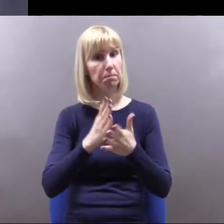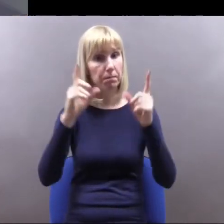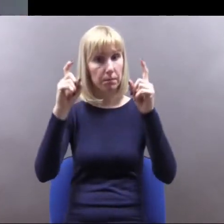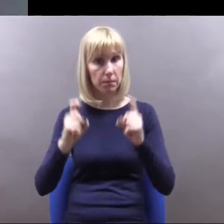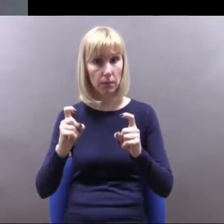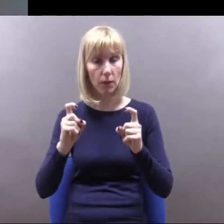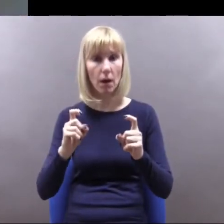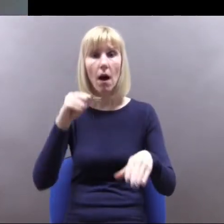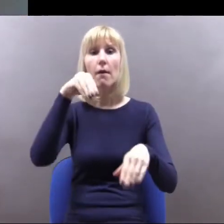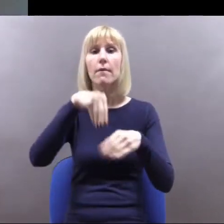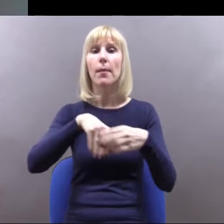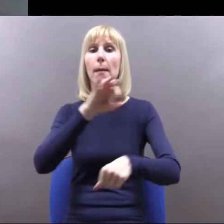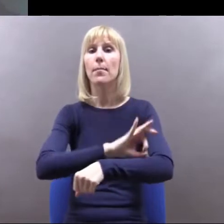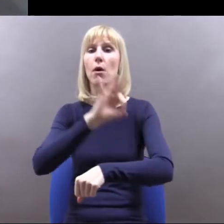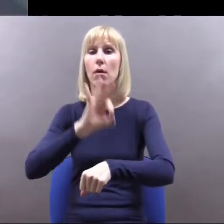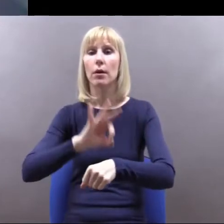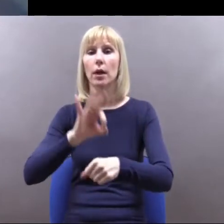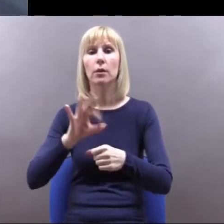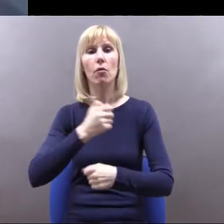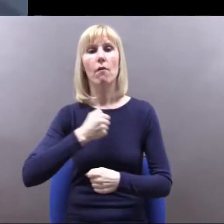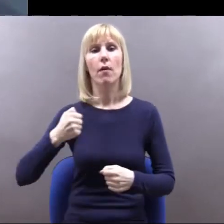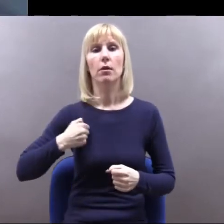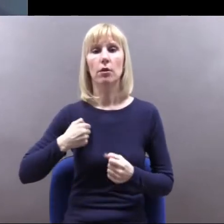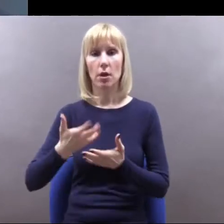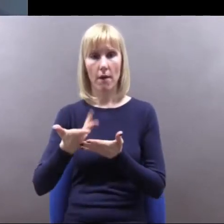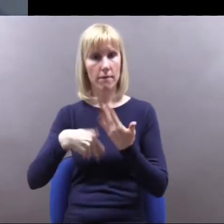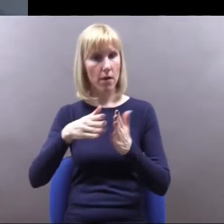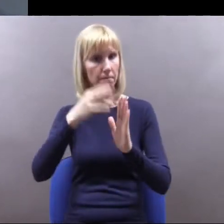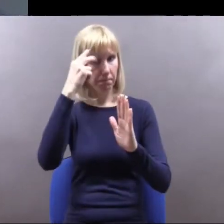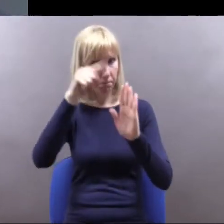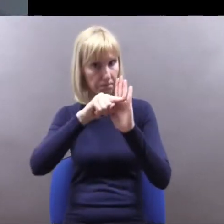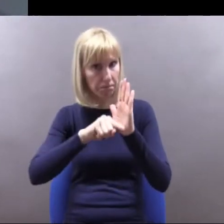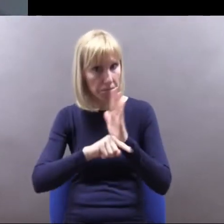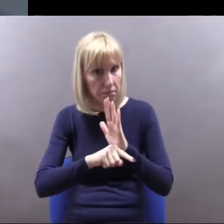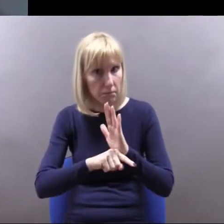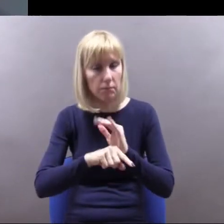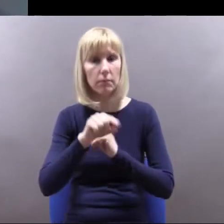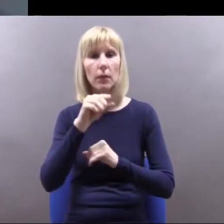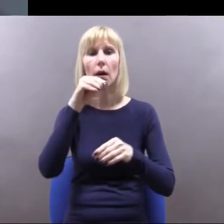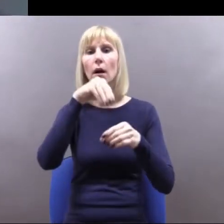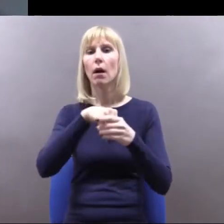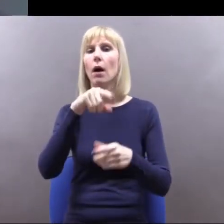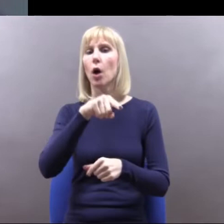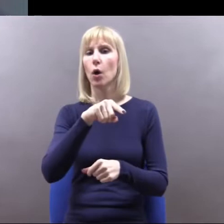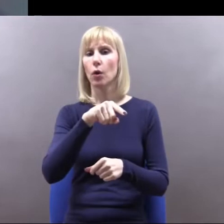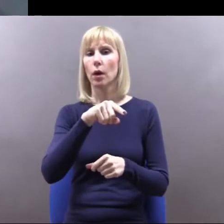zaczynać kolejne spotkanie w ramach projektu Warszawa ma standardy, który jest